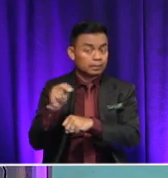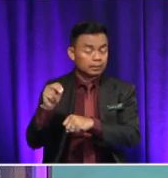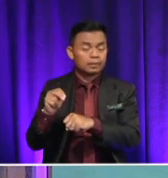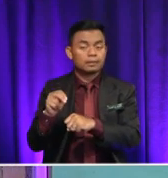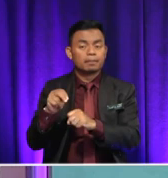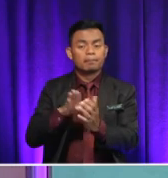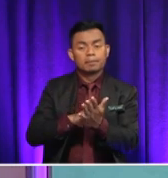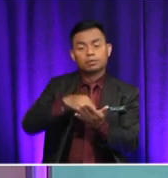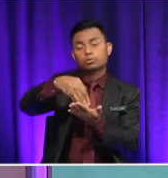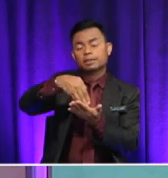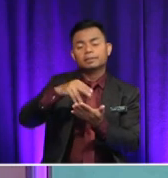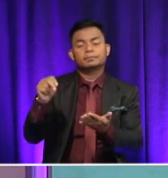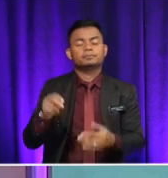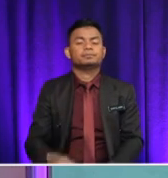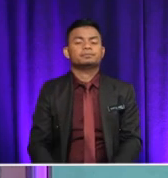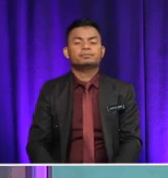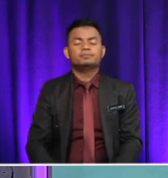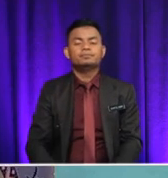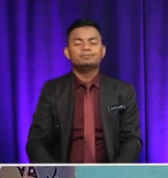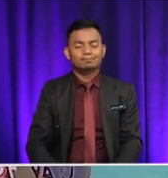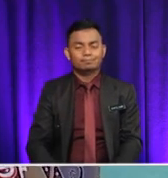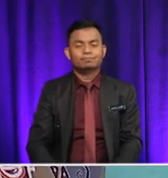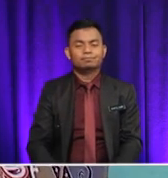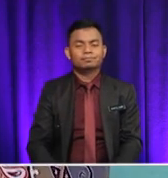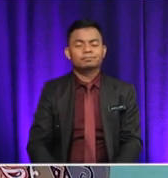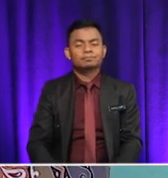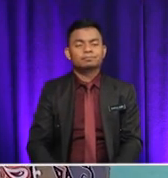yang ada dalam sebuah bangunan oke